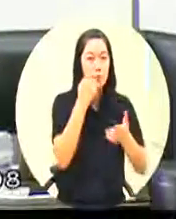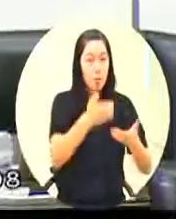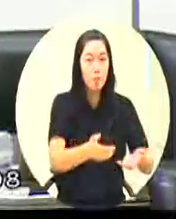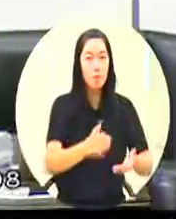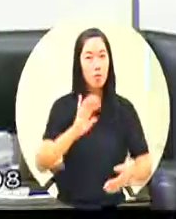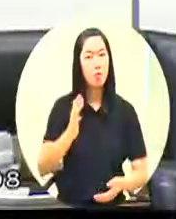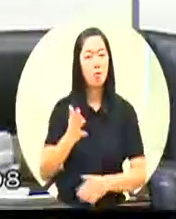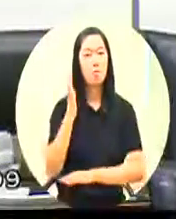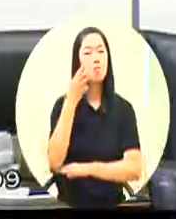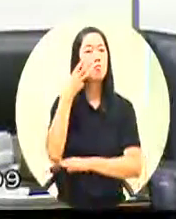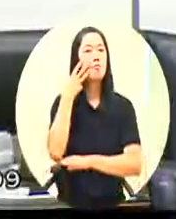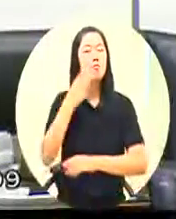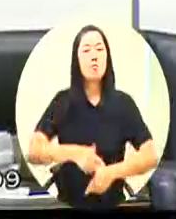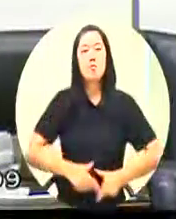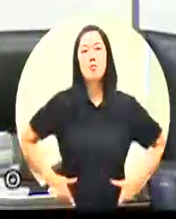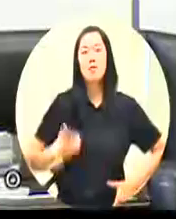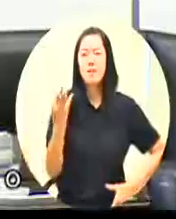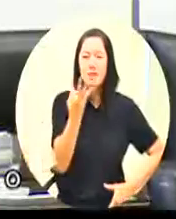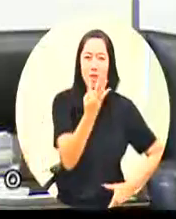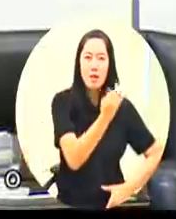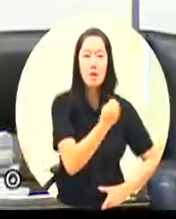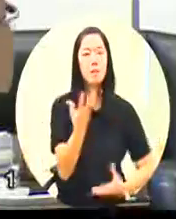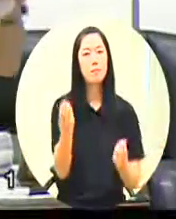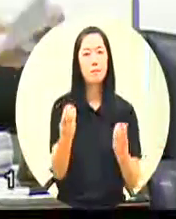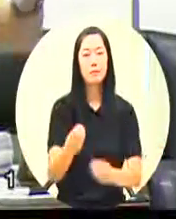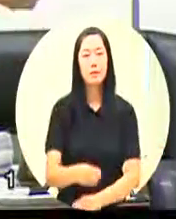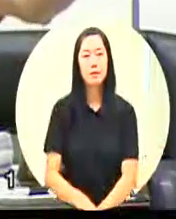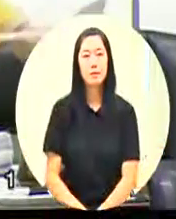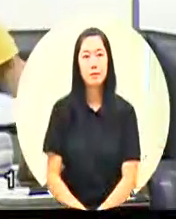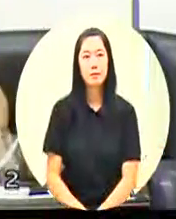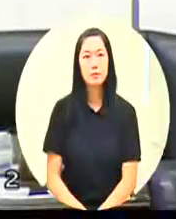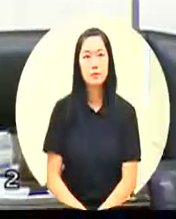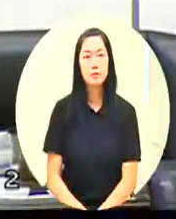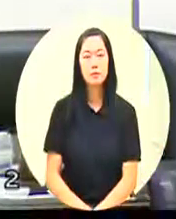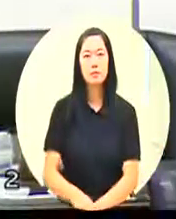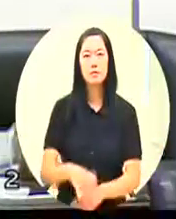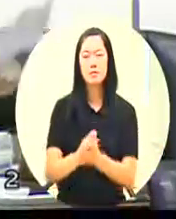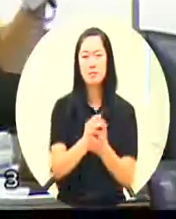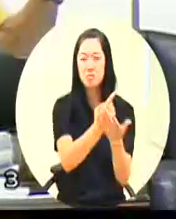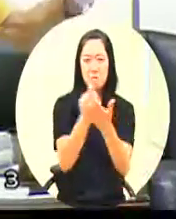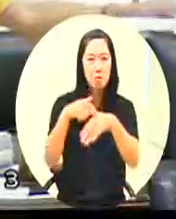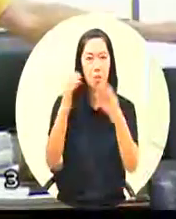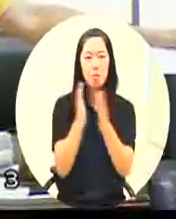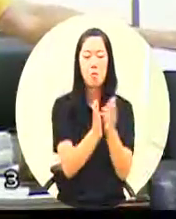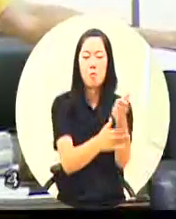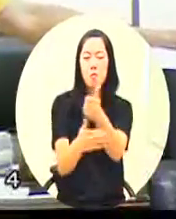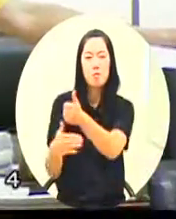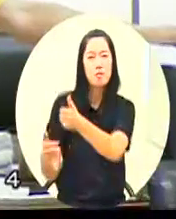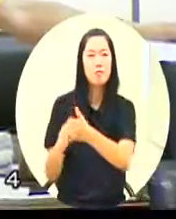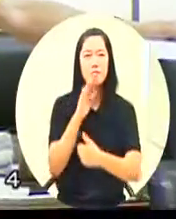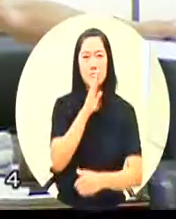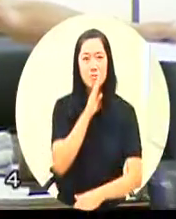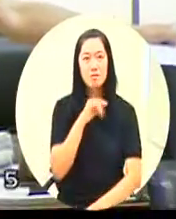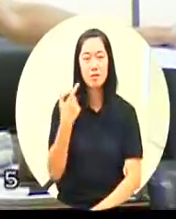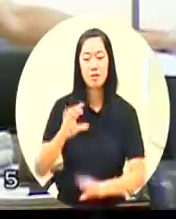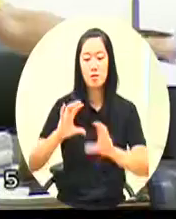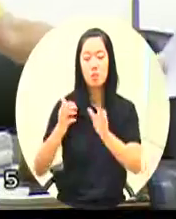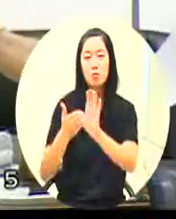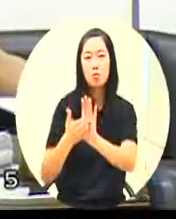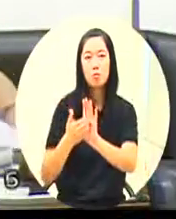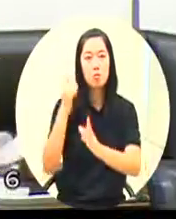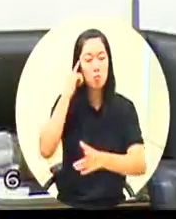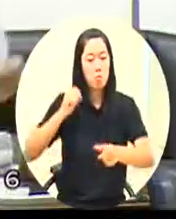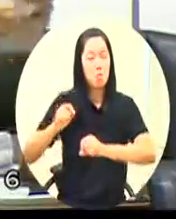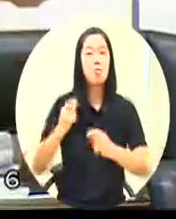人物没有几个有 gas， 很多事都是讨好选民，包括我们的国防政策也是一